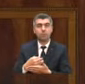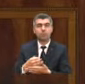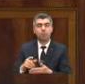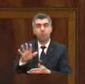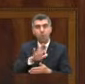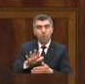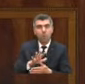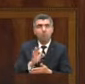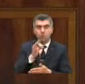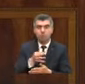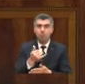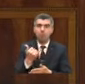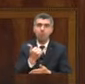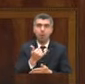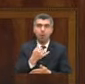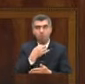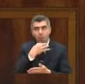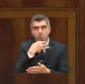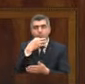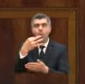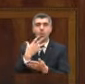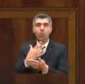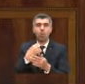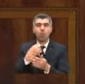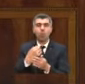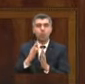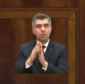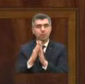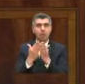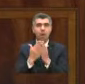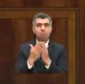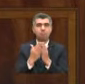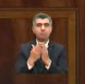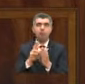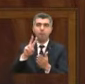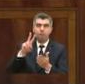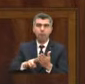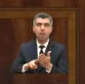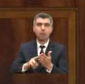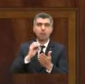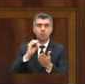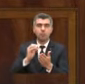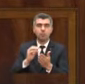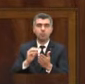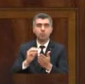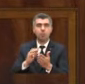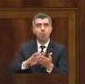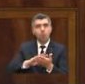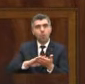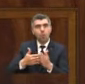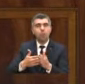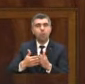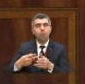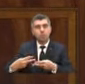الجرأة باش نقولوا للمغاربة ها هو دفتر التحملات ديالنا، كيفاش خصنا ننزلوا هذا